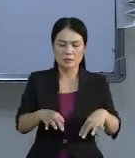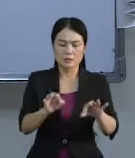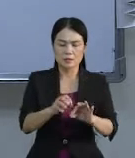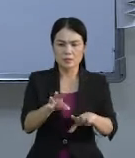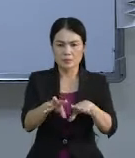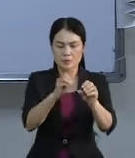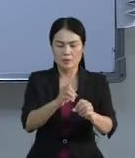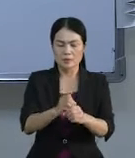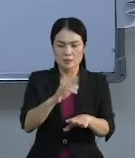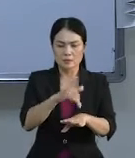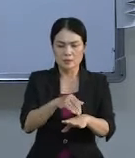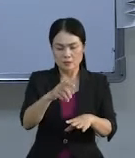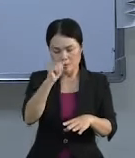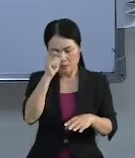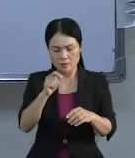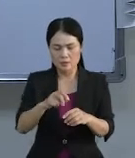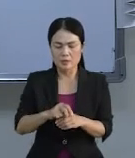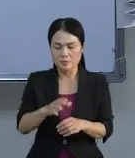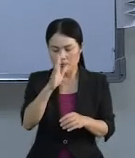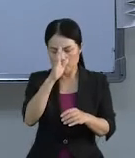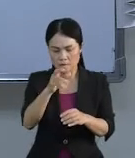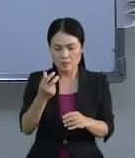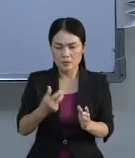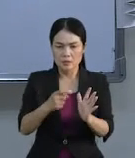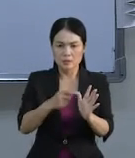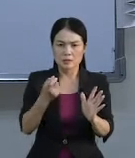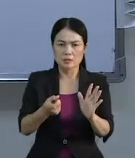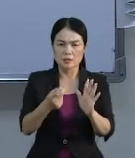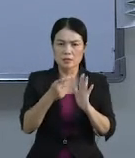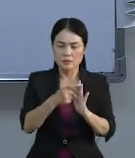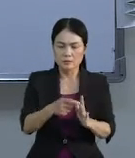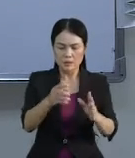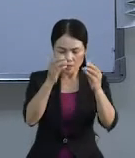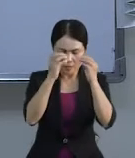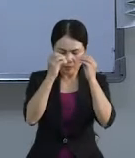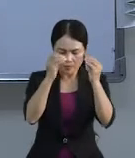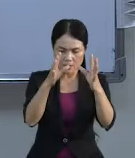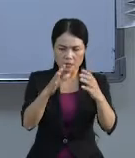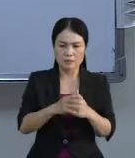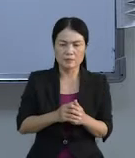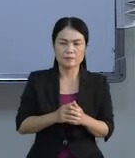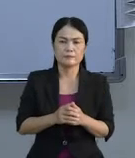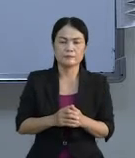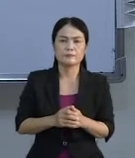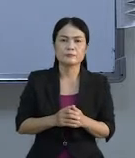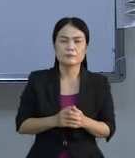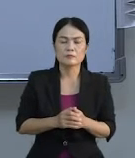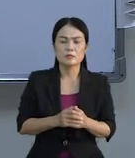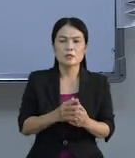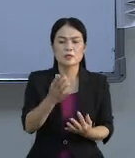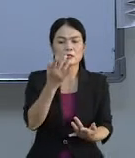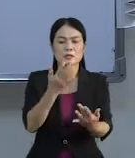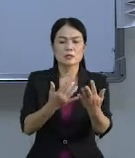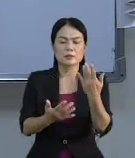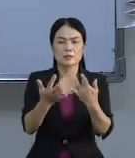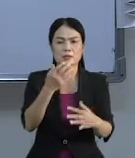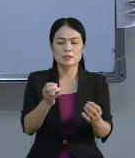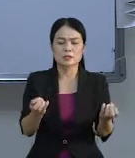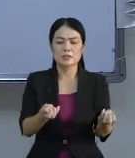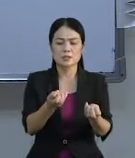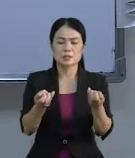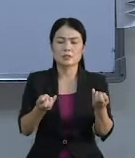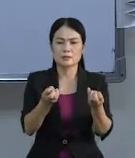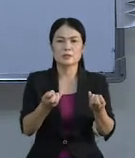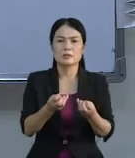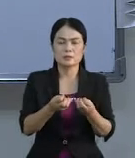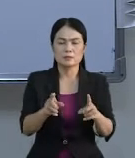dứt ban sắc xa từ lơ rương chỉ ta thả đầu hài háo vì tiện tôi dùng mùi nâng qua rồi miền năm pi cá che sờ bà đi chứ